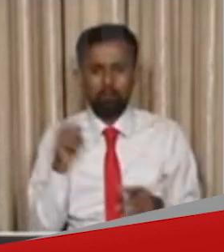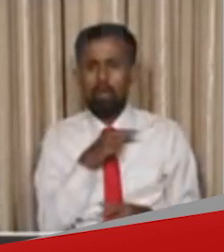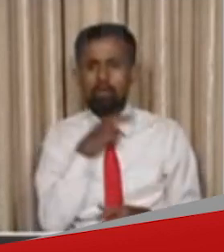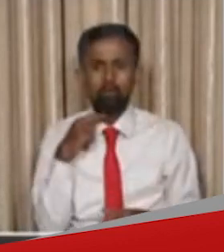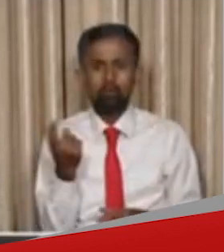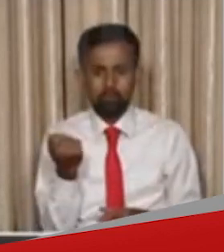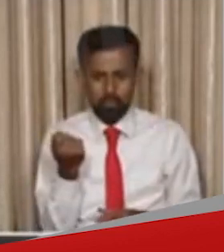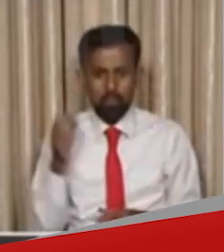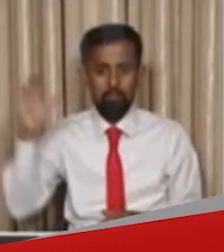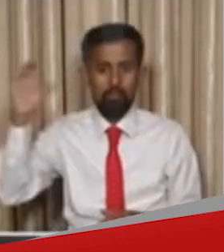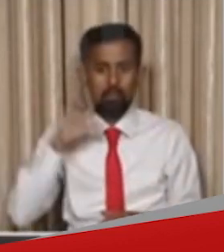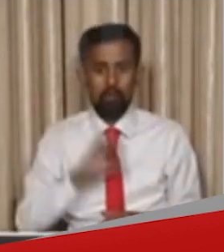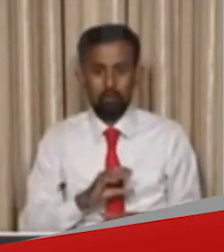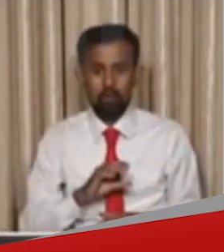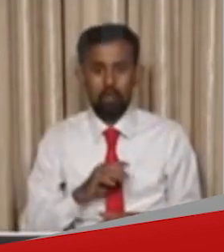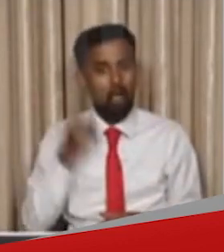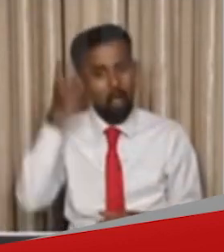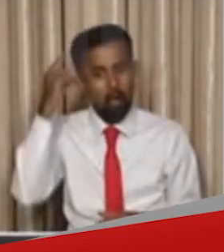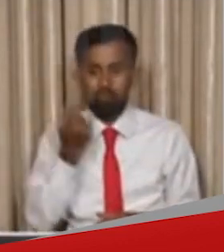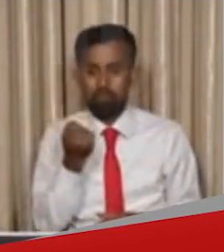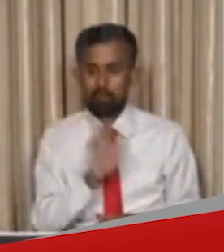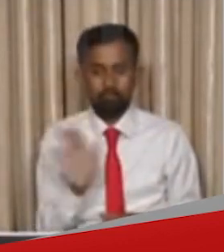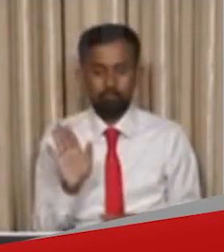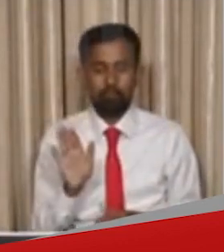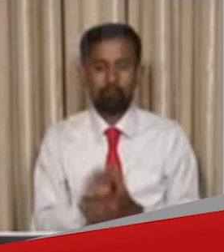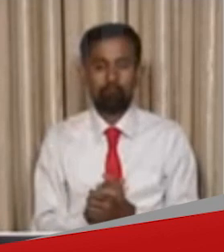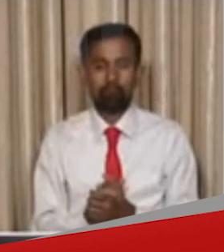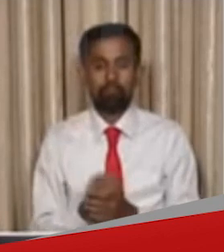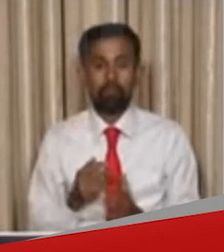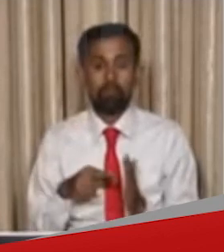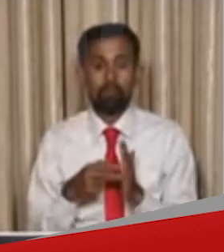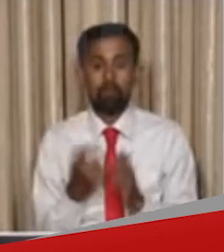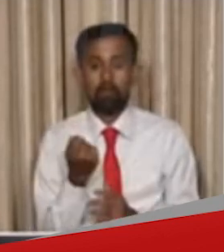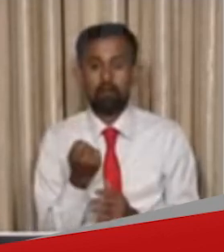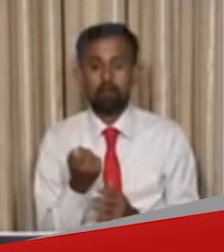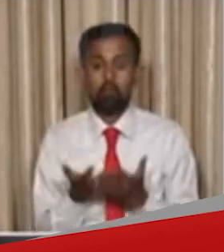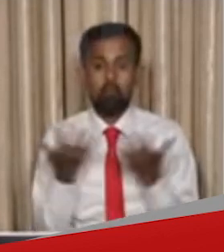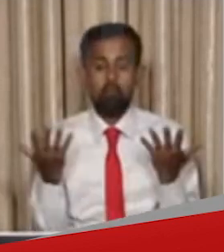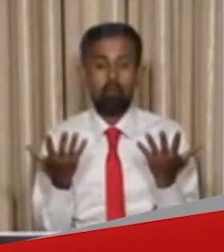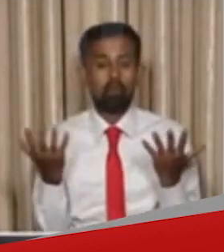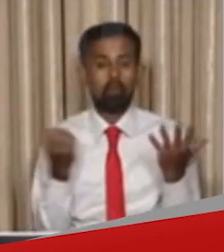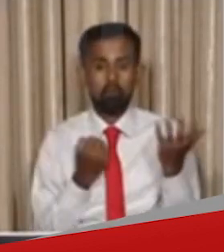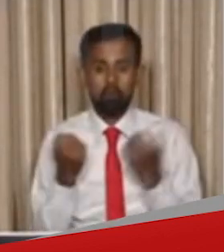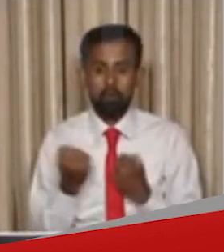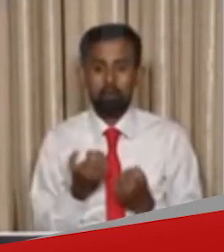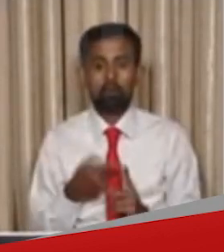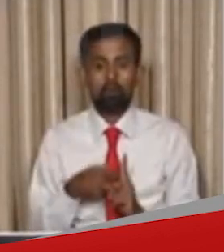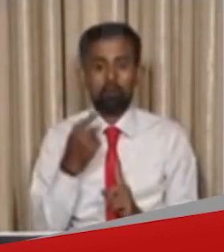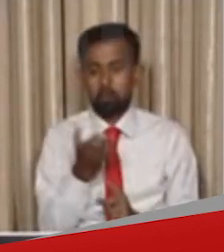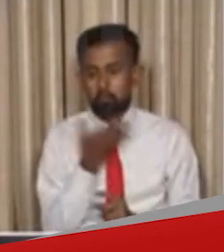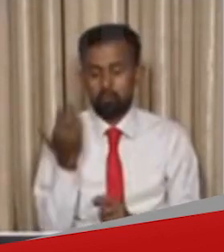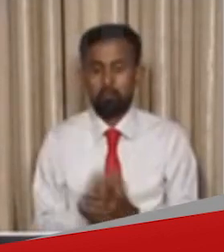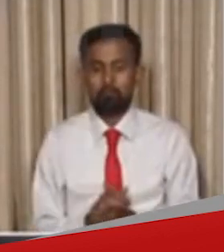අපි මෙහාට ගෙනාවොත් ඒ රතු සල්ලි කළු සල්ලි නෙමෙයි අපිට මේ අපේ ආර්ථිකයට මීට වැඩි දේවල් අපිට ගොඩනගා ගන්න පුළුවන්. එතකොට